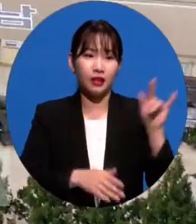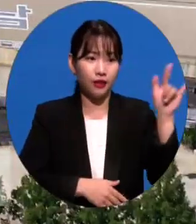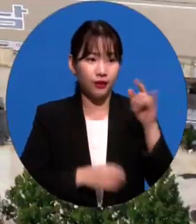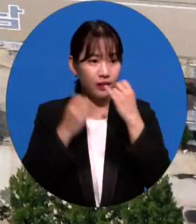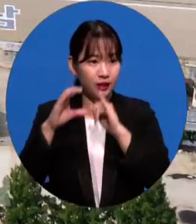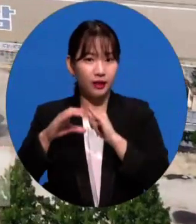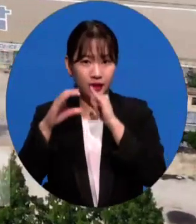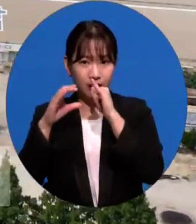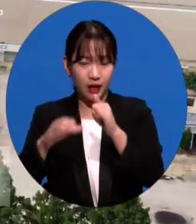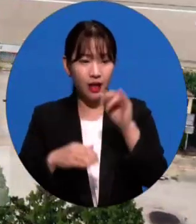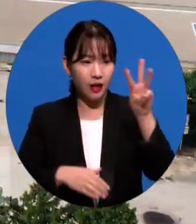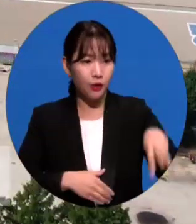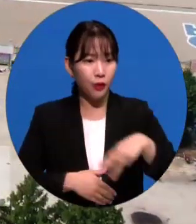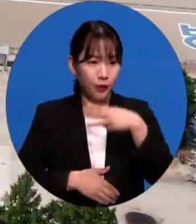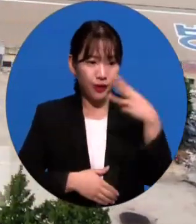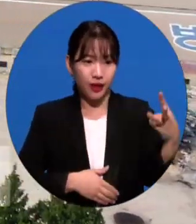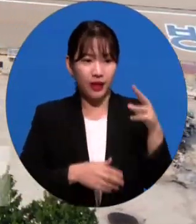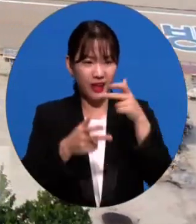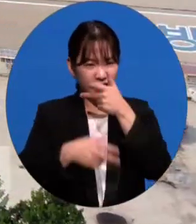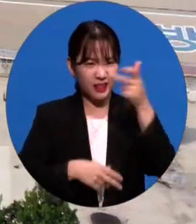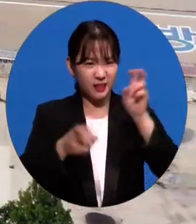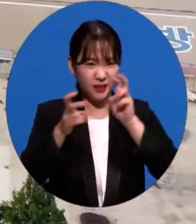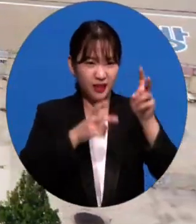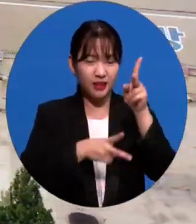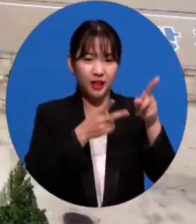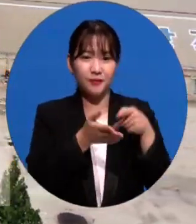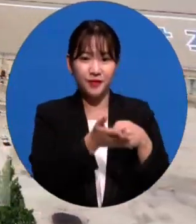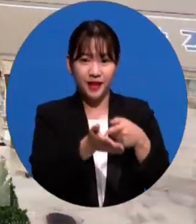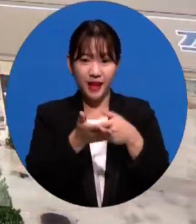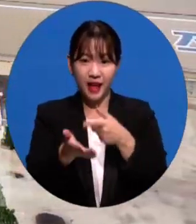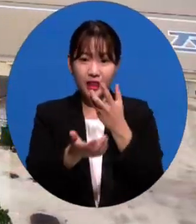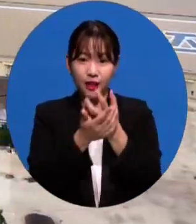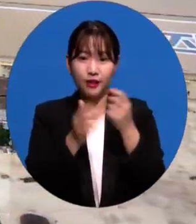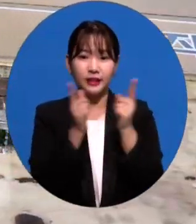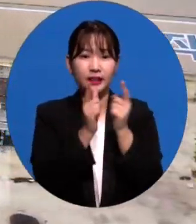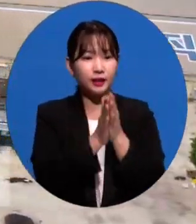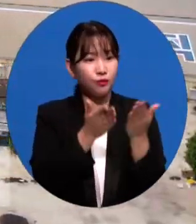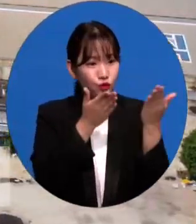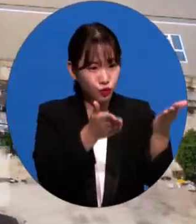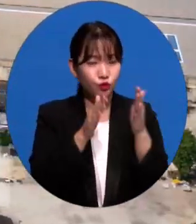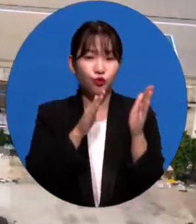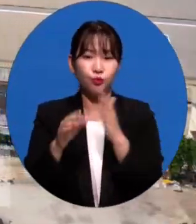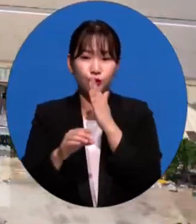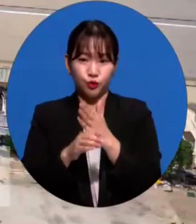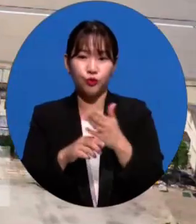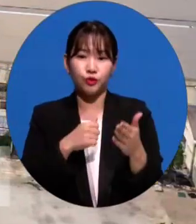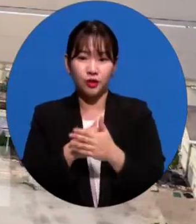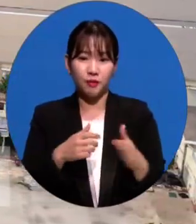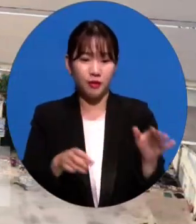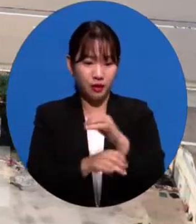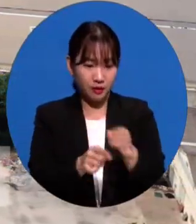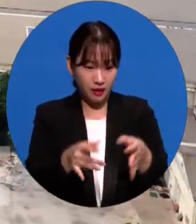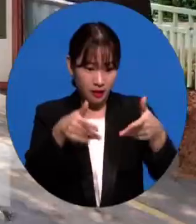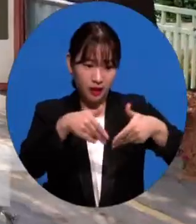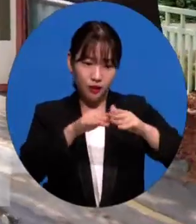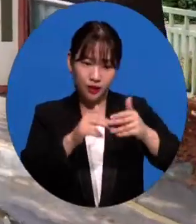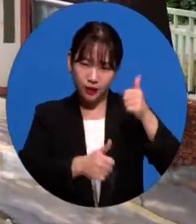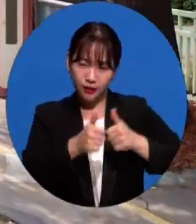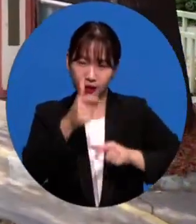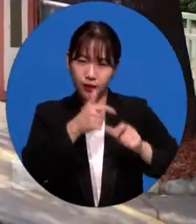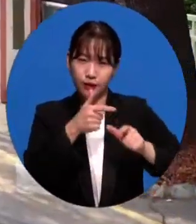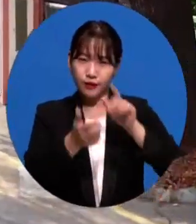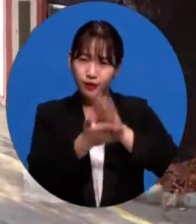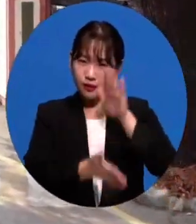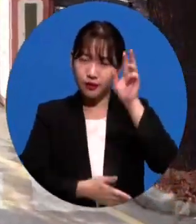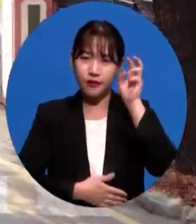현대와 신세계 그리고 롯데 등 유통 대기업들이 사업 제안서를 직접 제출하거나 준비 중인 상황이어서 법과 쇼핑몰 건설 경쟁이 날이